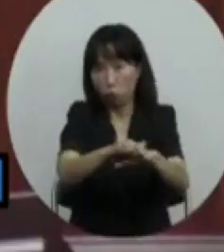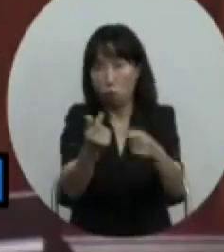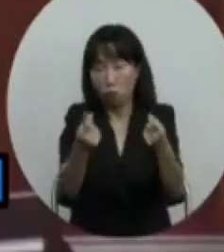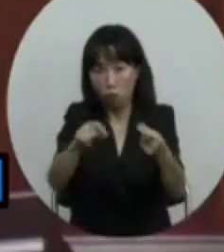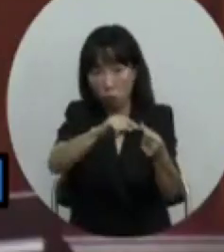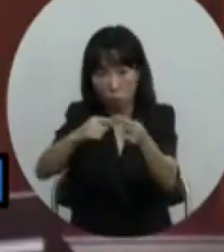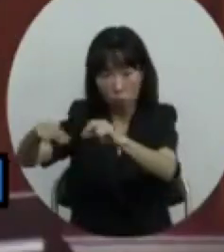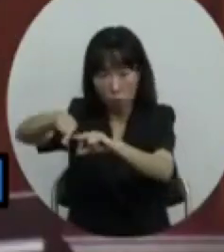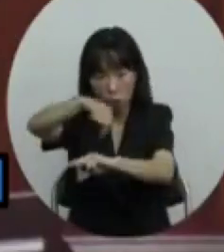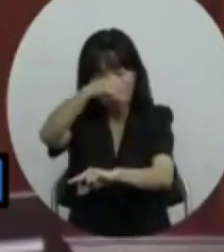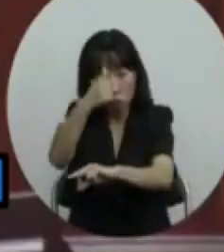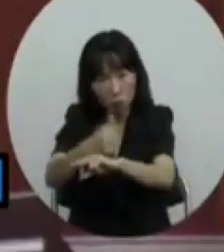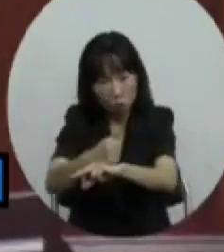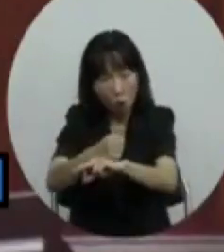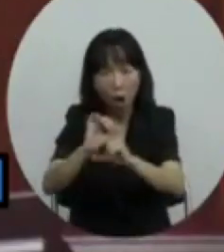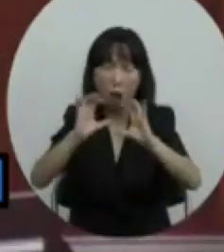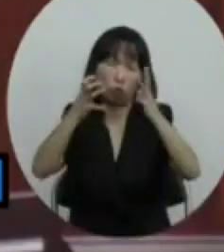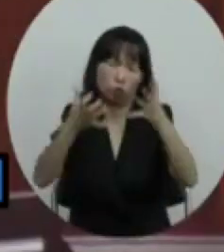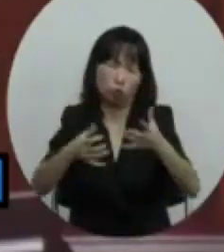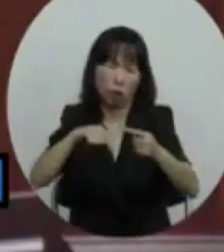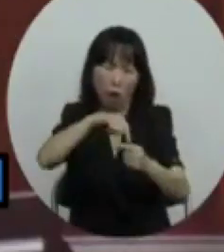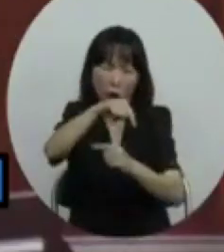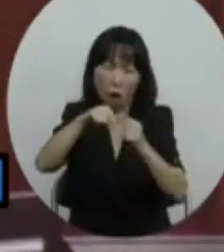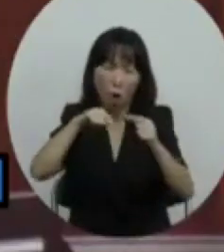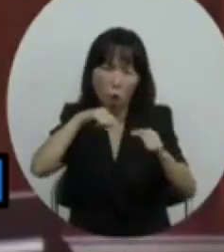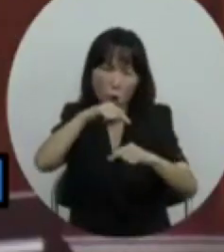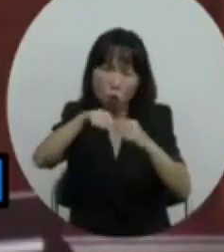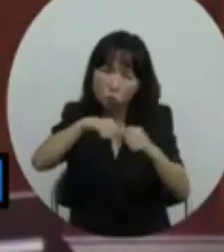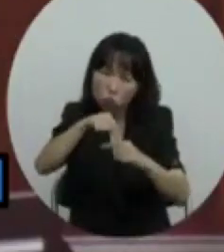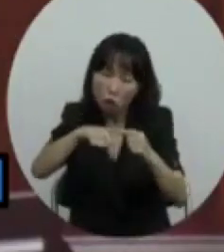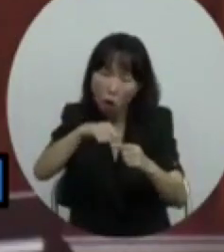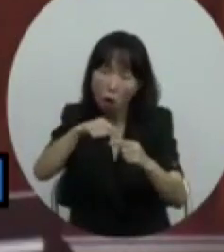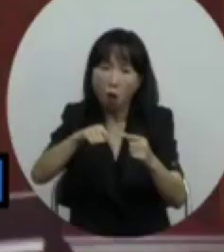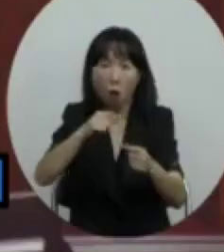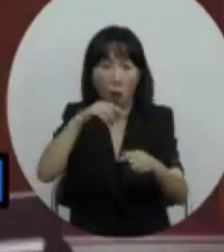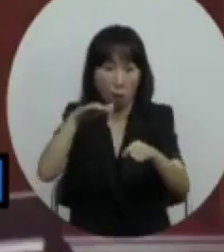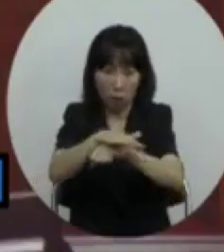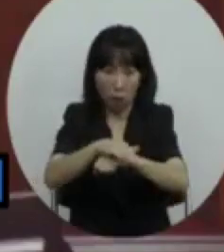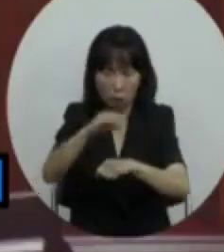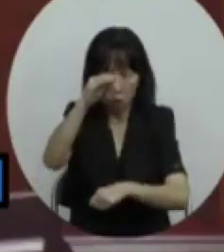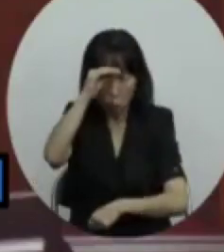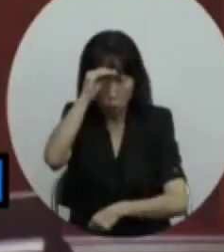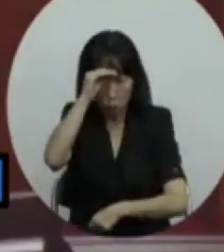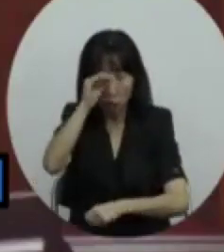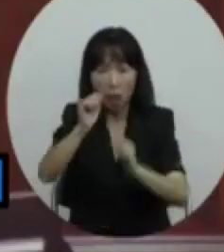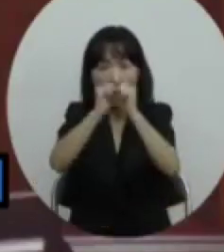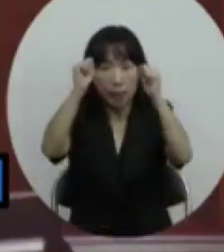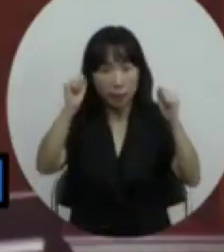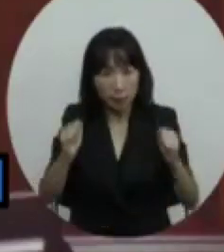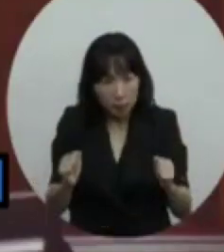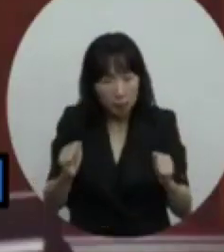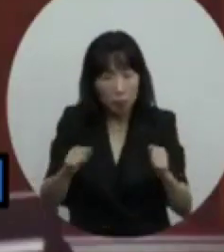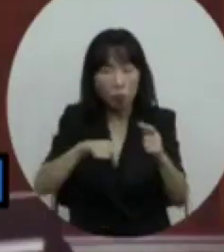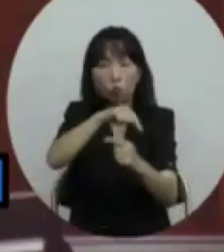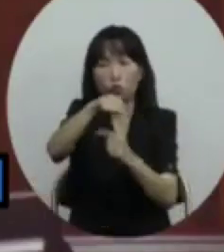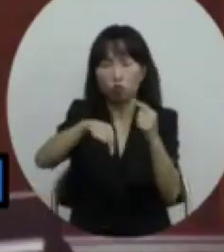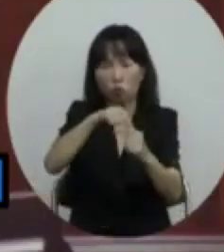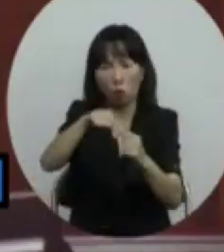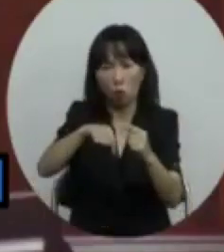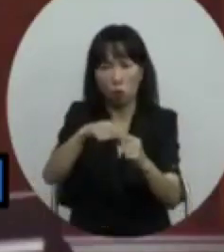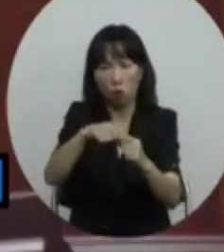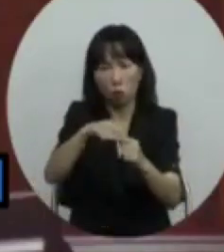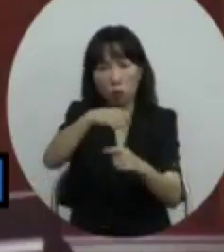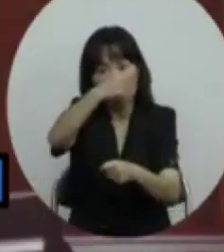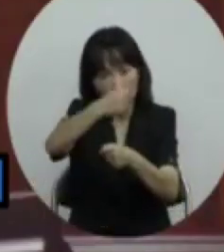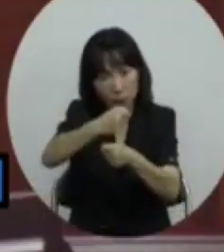세종의 국가 경영 방식을 본받아 민선 8기 여주시는 시스템 경영을 통해 여주